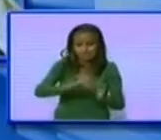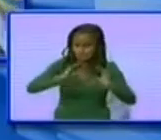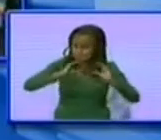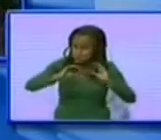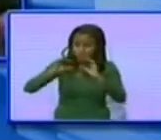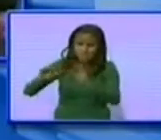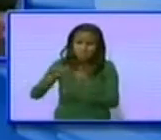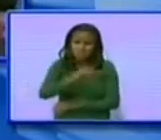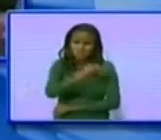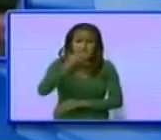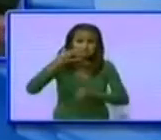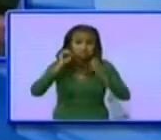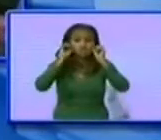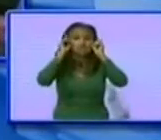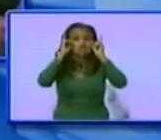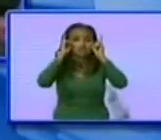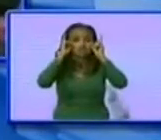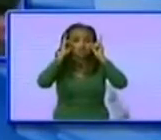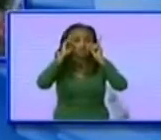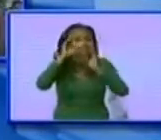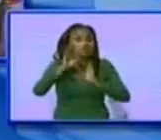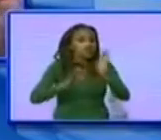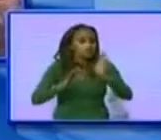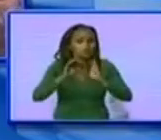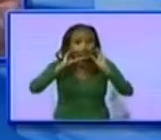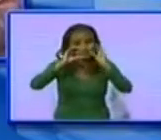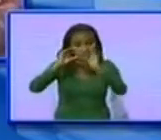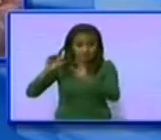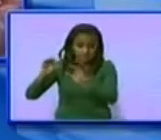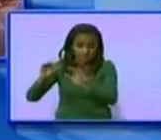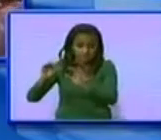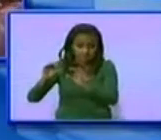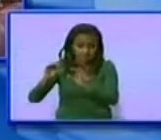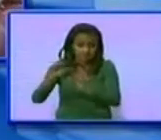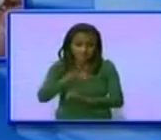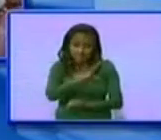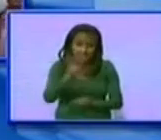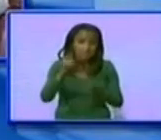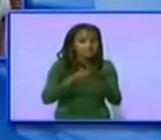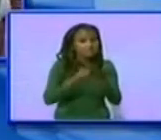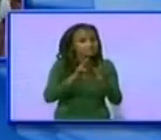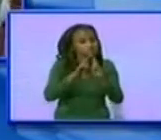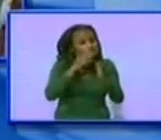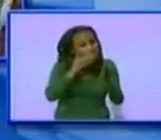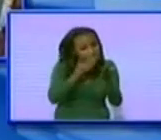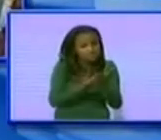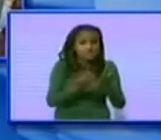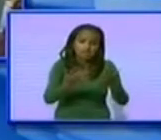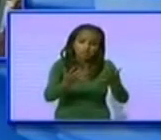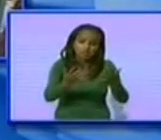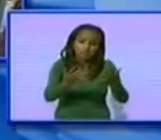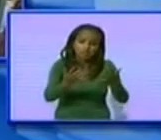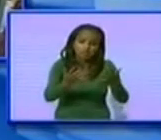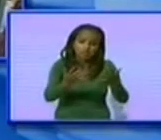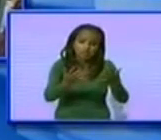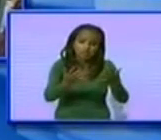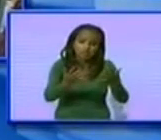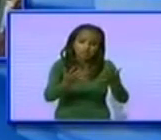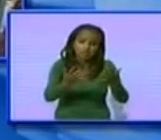በደንብ እንድንረዳና እንዲገባን አድርጎ ያስተምረናል እና በዚህ በጣም አመሰግናለሁ ፈልጋለሁ በዚህ አጋጣሚ